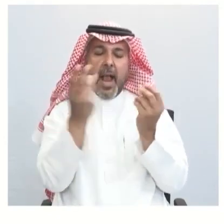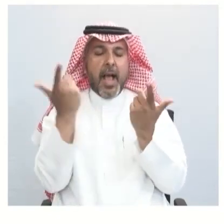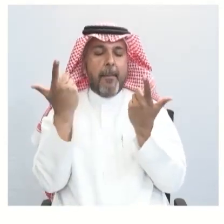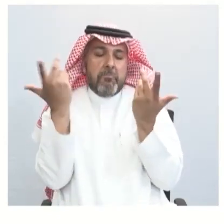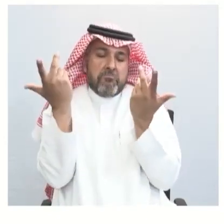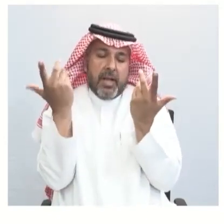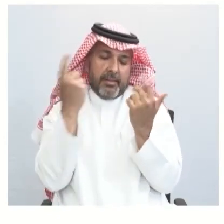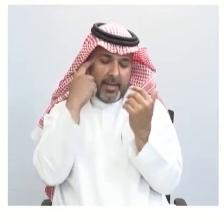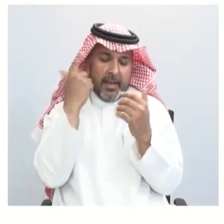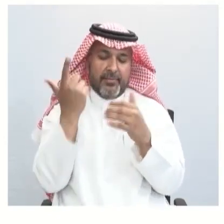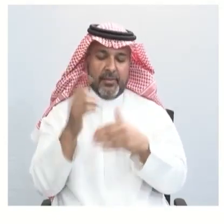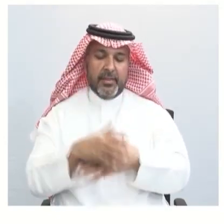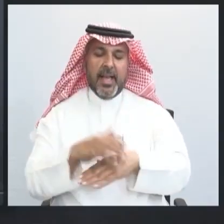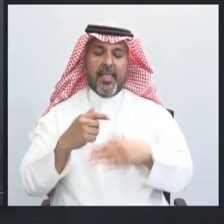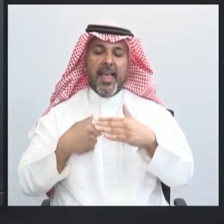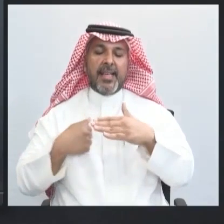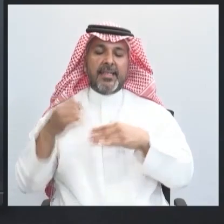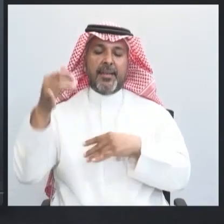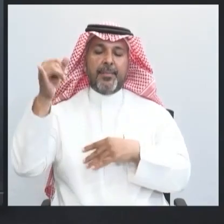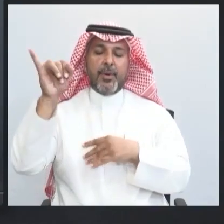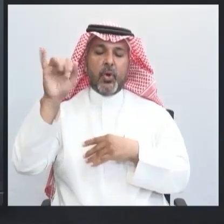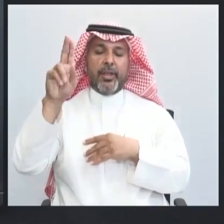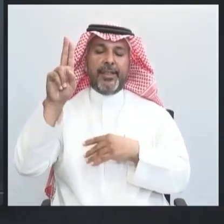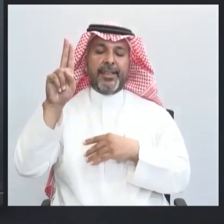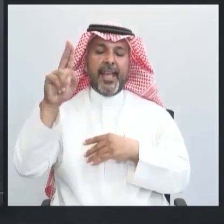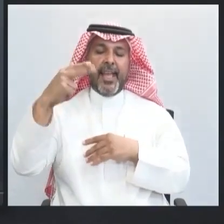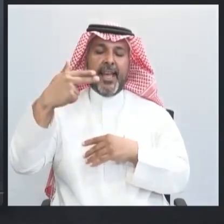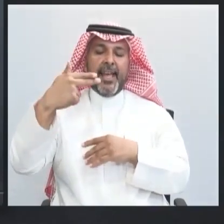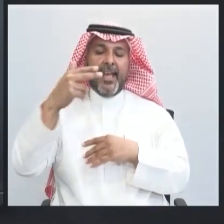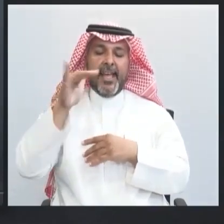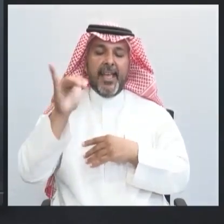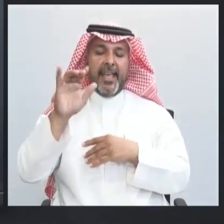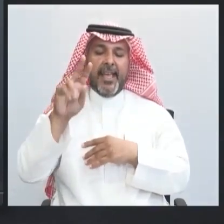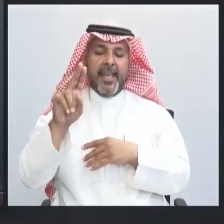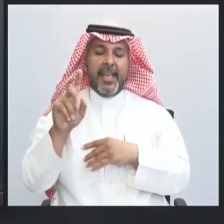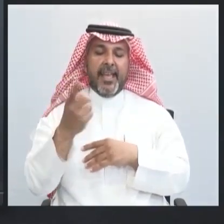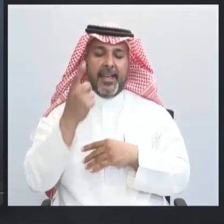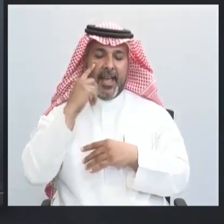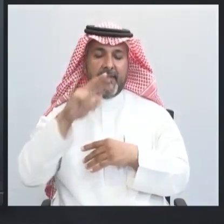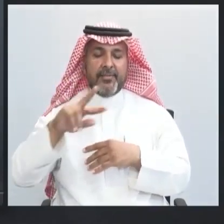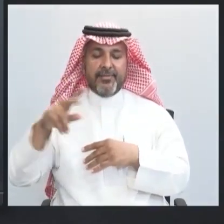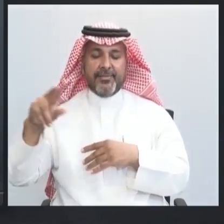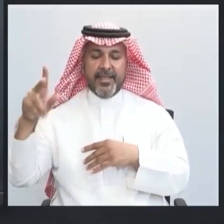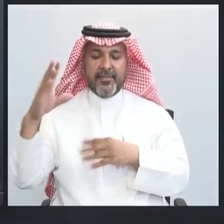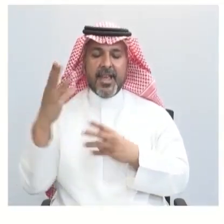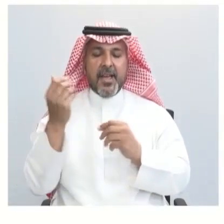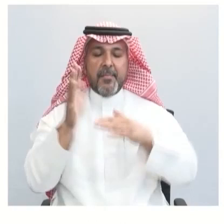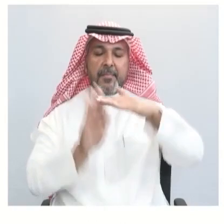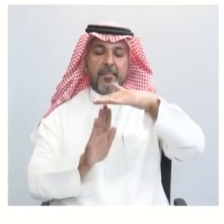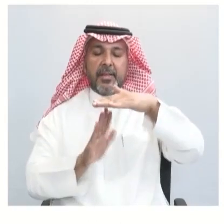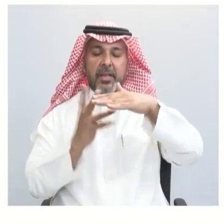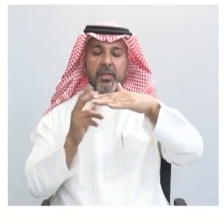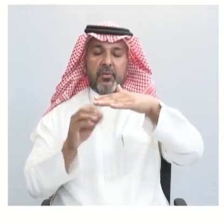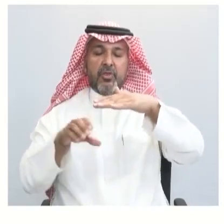ف العدد الايام هنا راح يعتمد على عدد الطلاب فلنفرض مثلا عندنا طالبين فقط راح